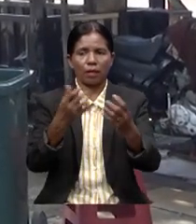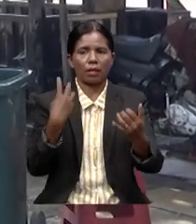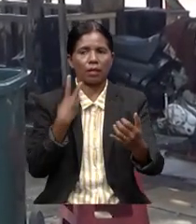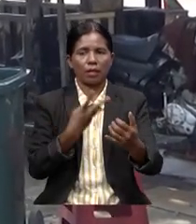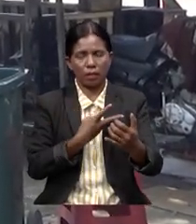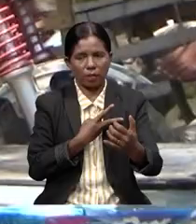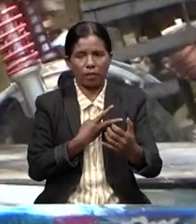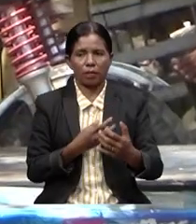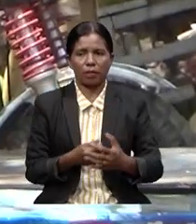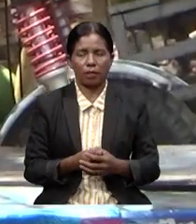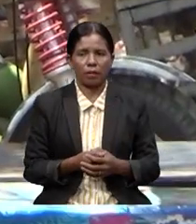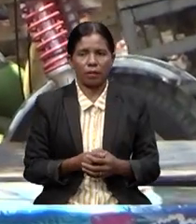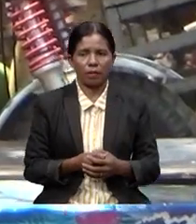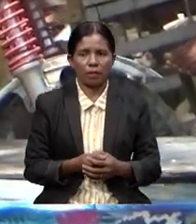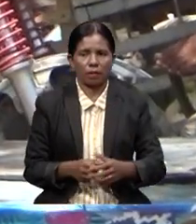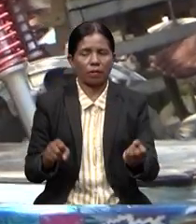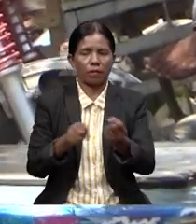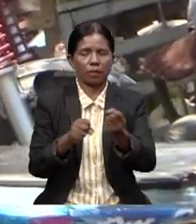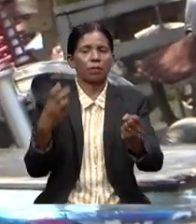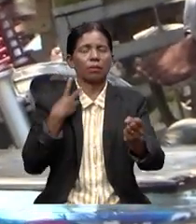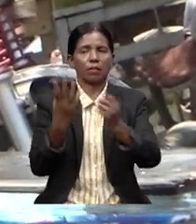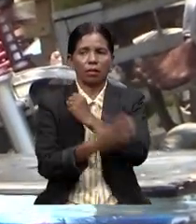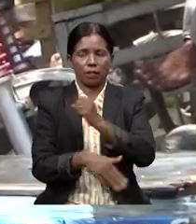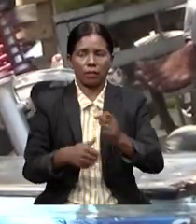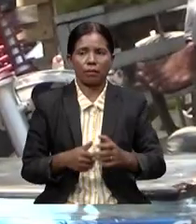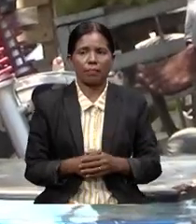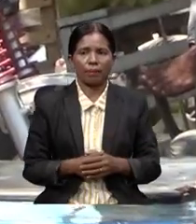mak tinggi kontribusi baik dengan nasa. Dia